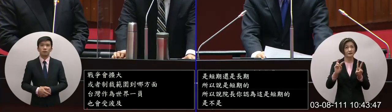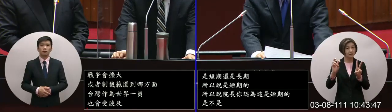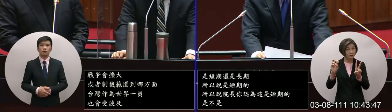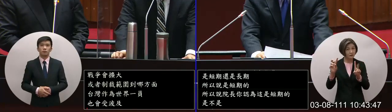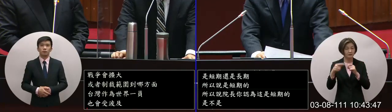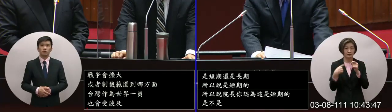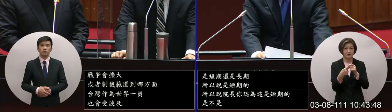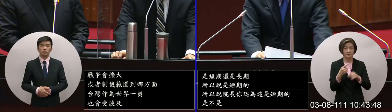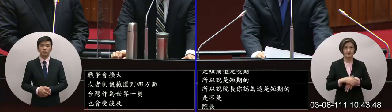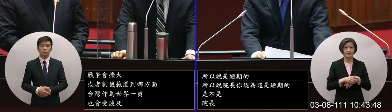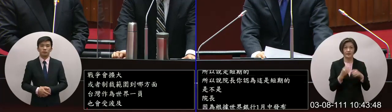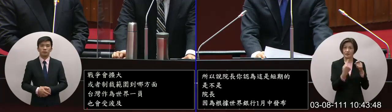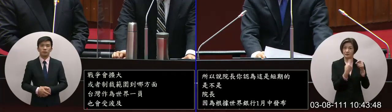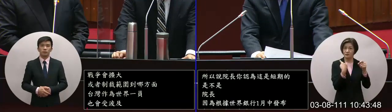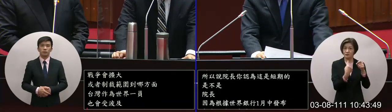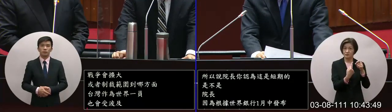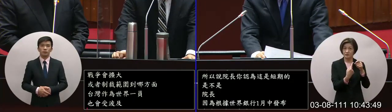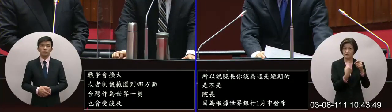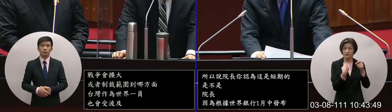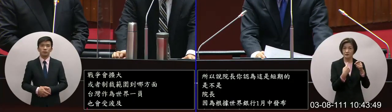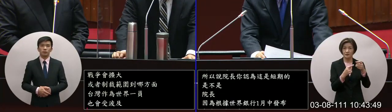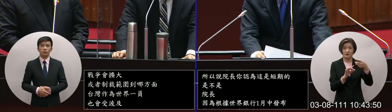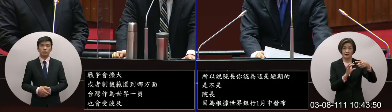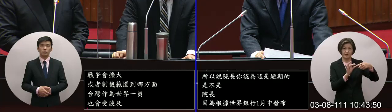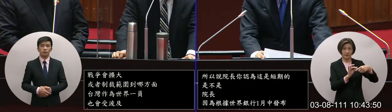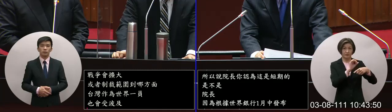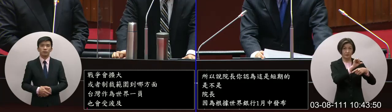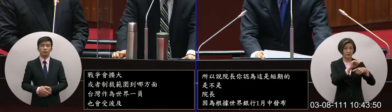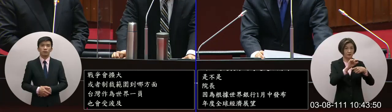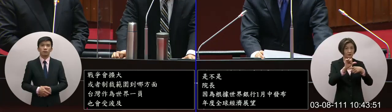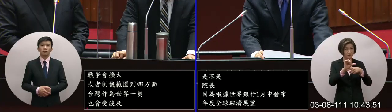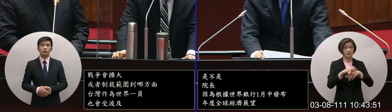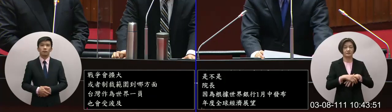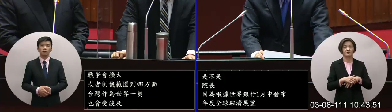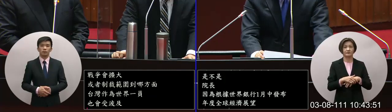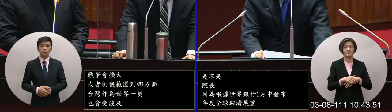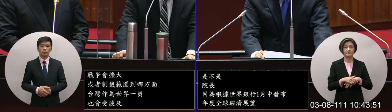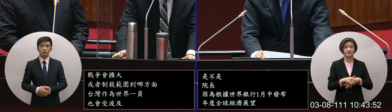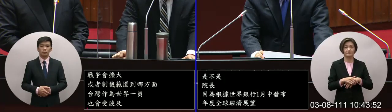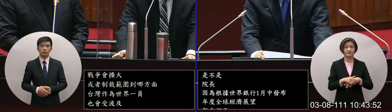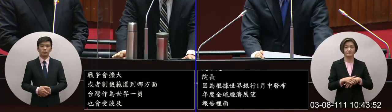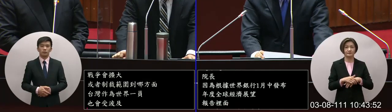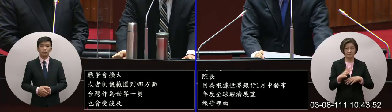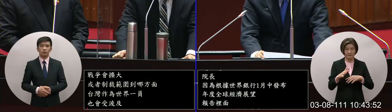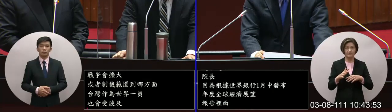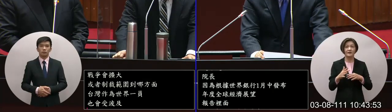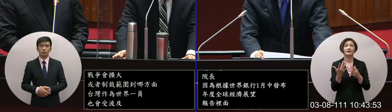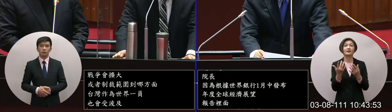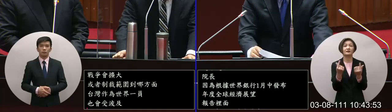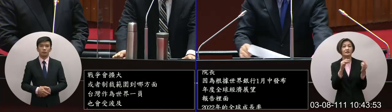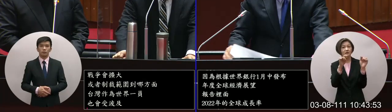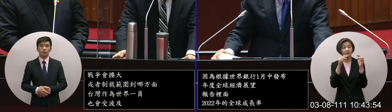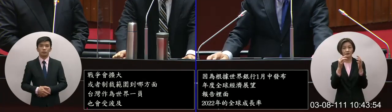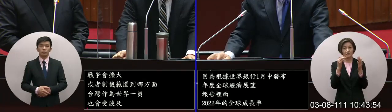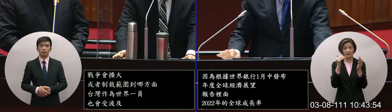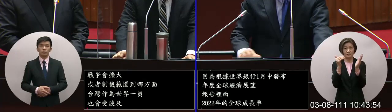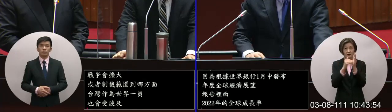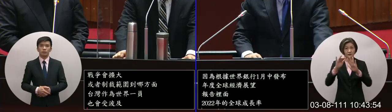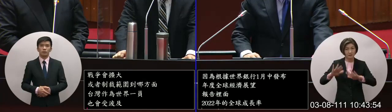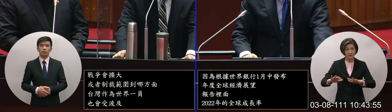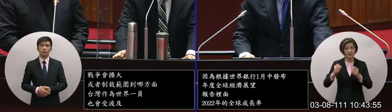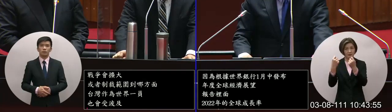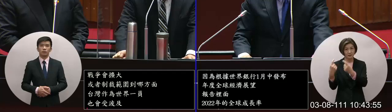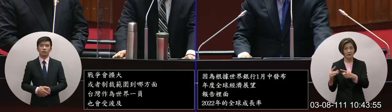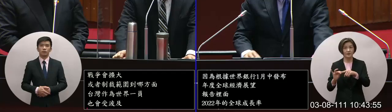球成长率将从去年的5.5%大幅这个放缓，就是降到4.1%